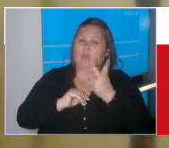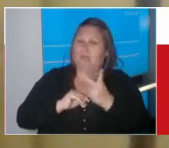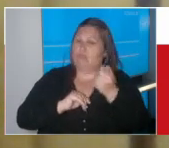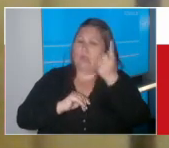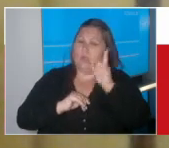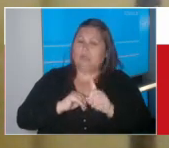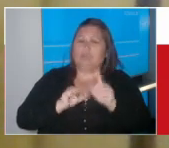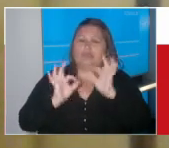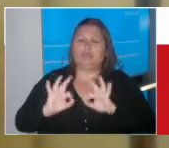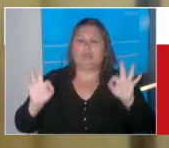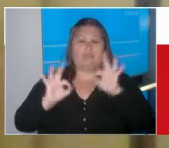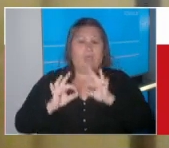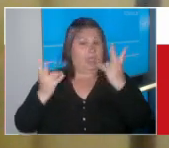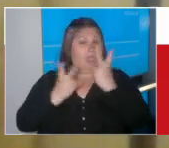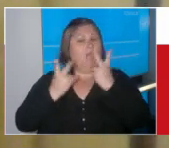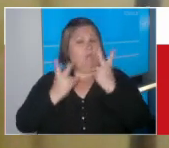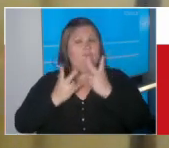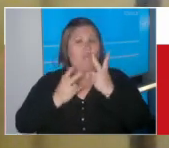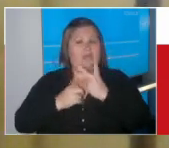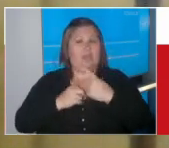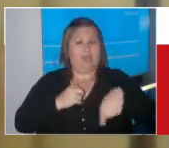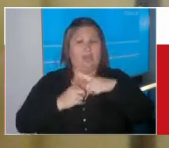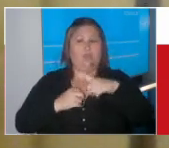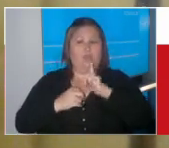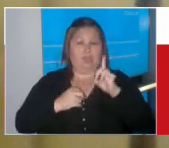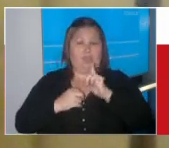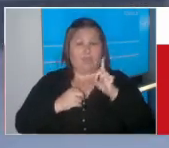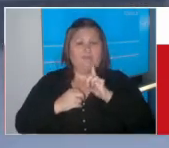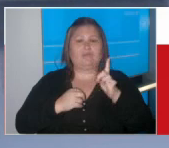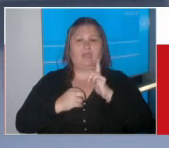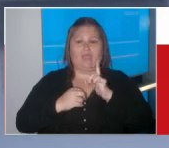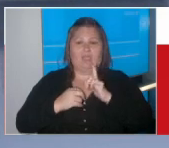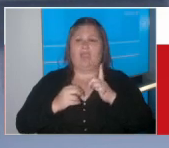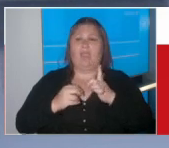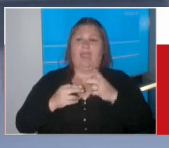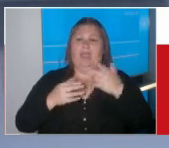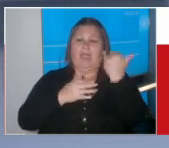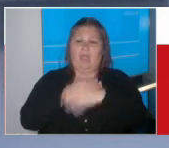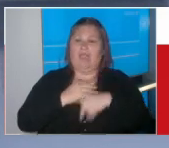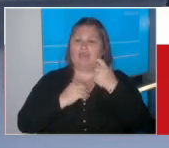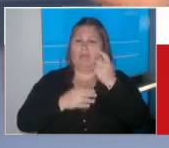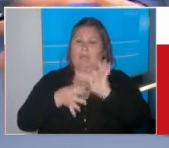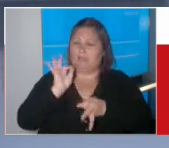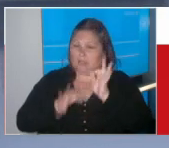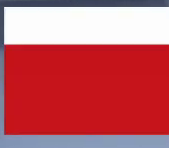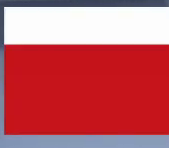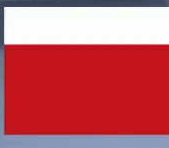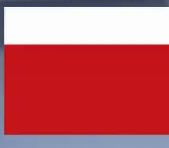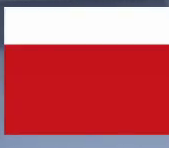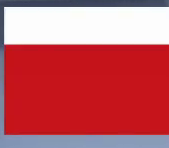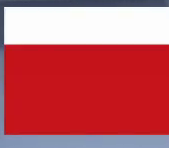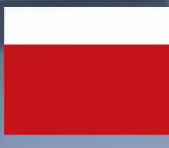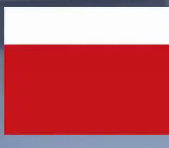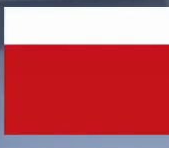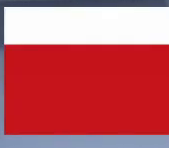שום דבר. כמובן אנחנו, מירב, נחכה לחקירה הנגדית, נחכה להכרעת בית המשפט, הדיסקליימר הזה ברור שאנחנו נחכה לשורה